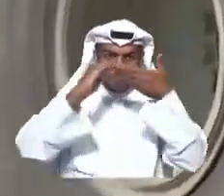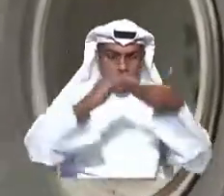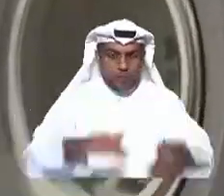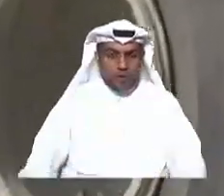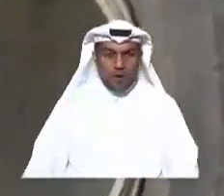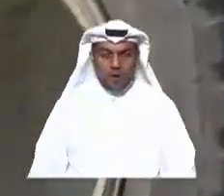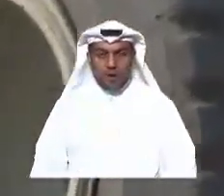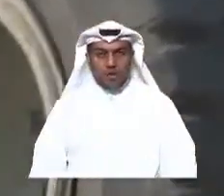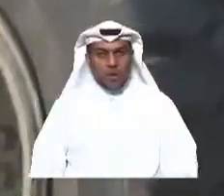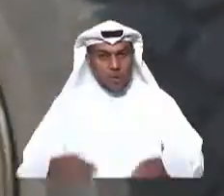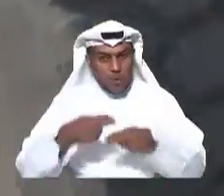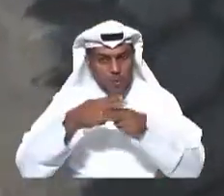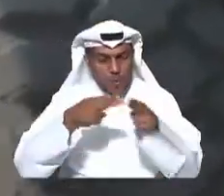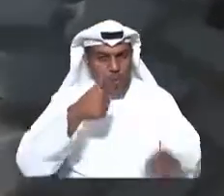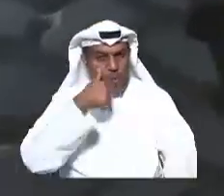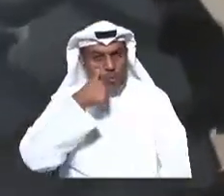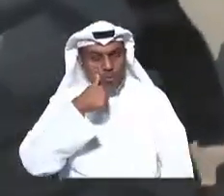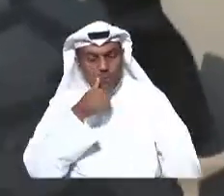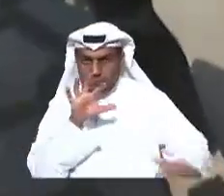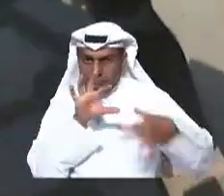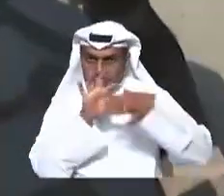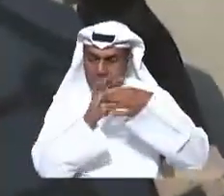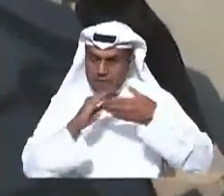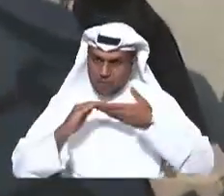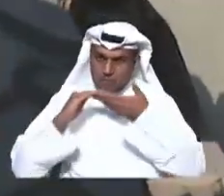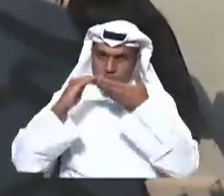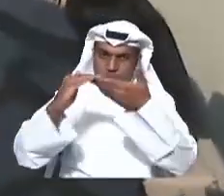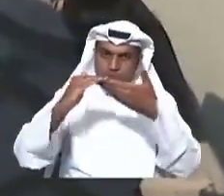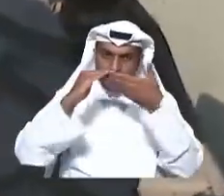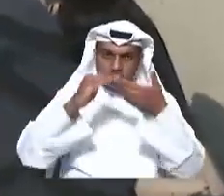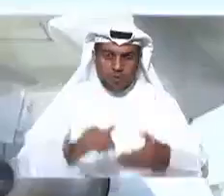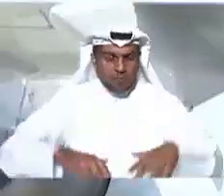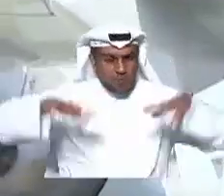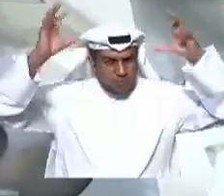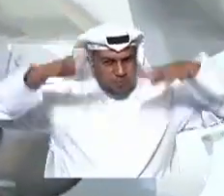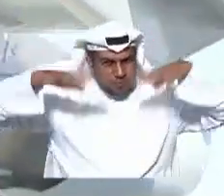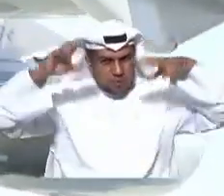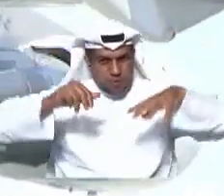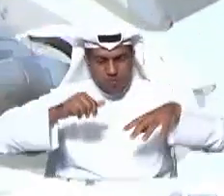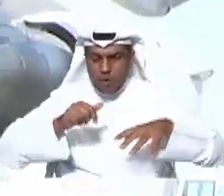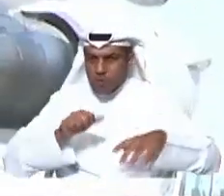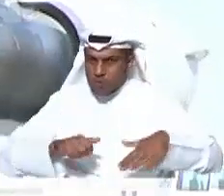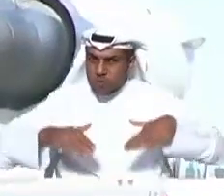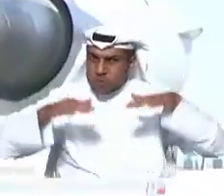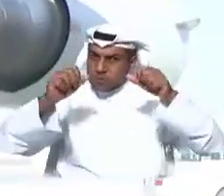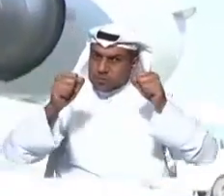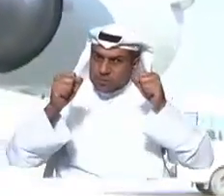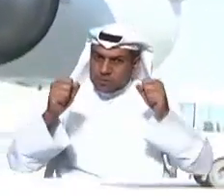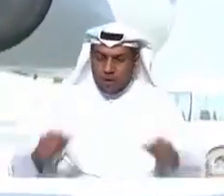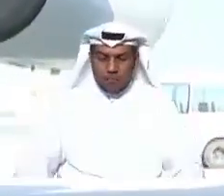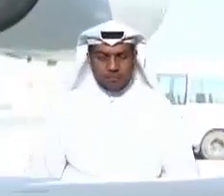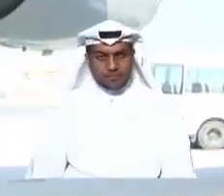الشقيقين لمواجهة الآثار المترتبة على الفيضانات والسيول. نواف شراكي، تلفزيون دولة الكويت.